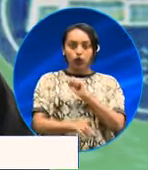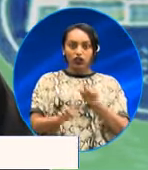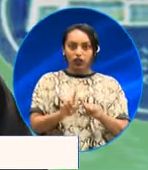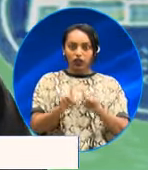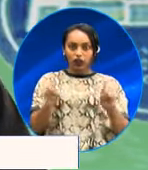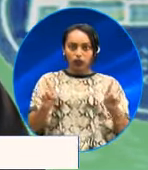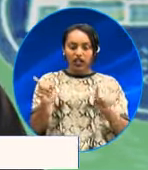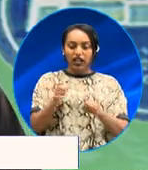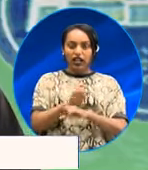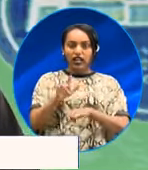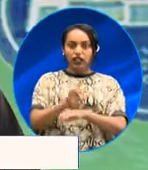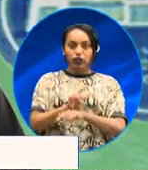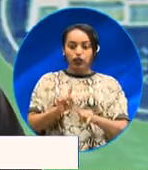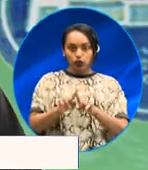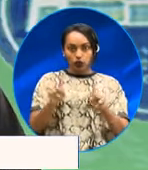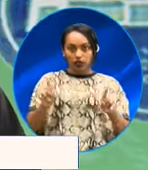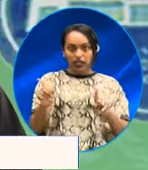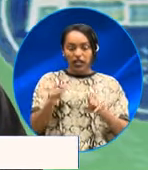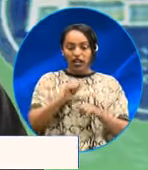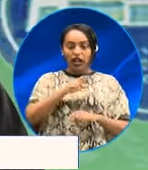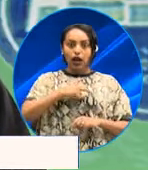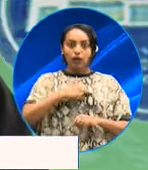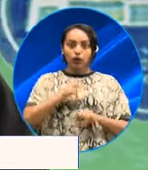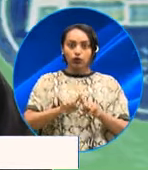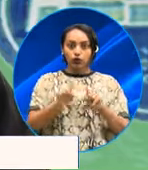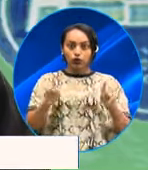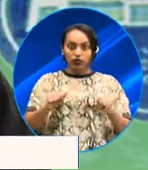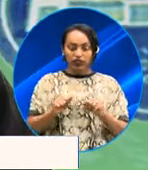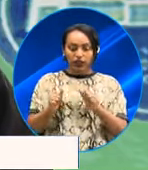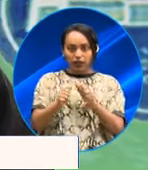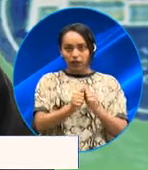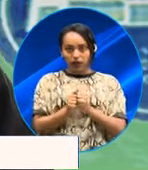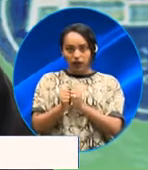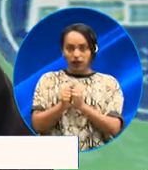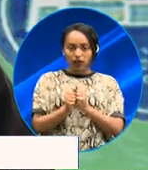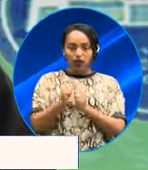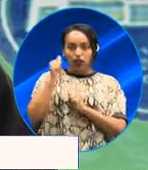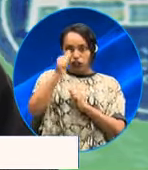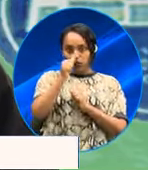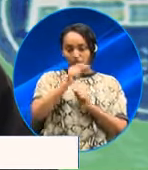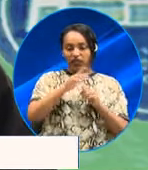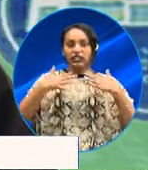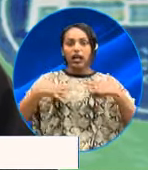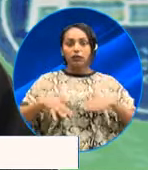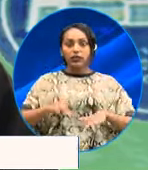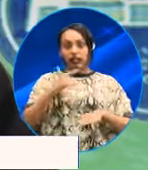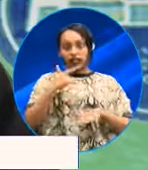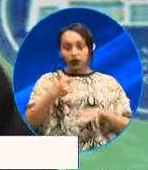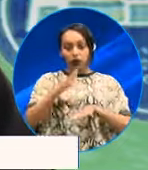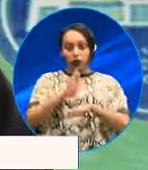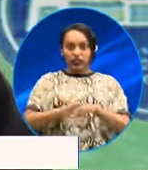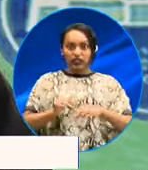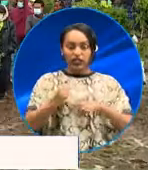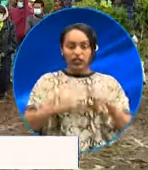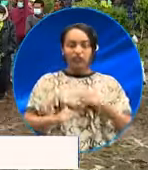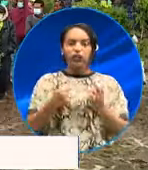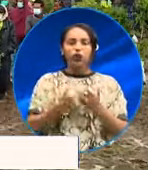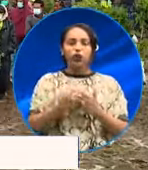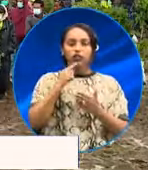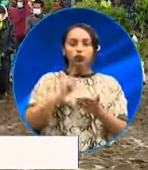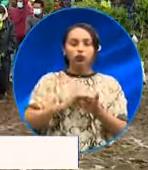ፖለቲካ ልዩነት፣ ያለ ዘር ልዩነት፣ ያለ ሃይማኖት ልዩነት በጋራ ኢትዮጵያን እንደምሳሌ የሚለው ጥሪ የመጣው ለዚህ